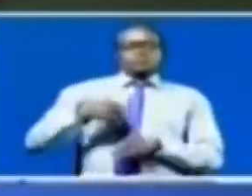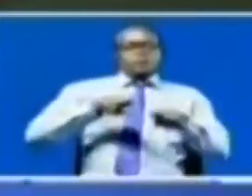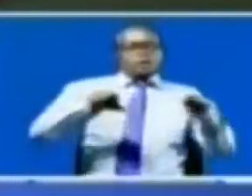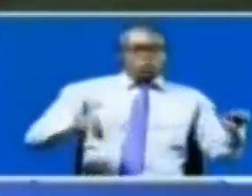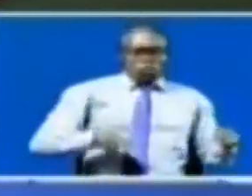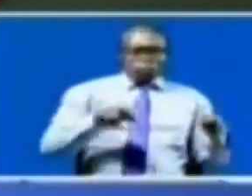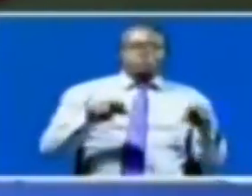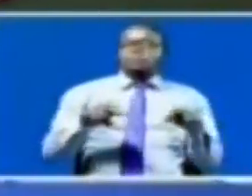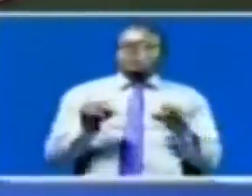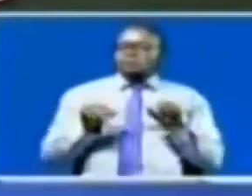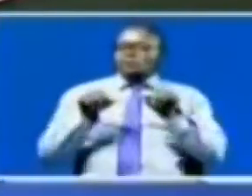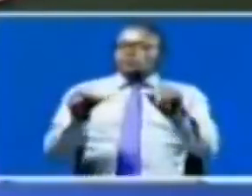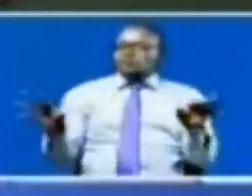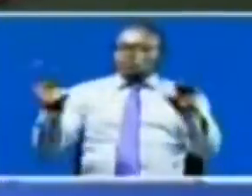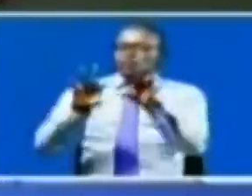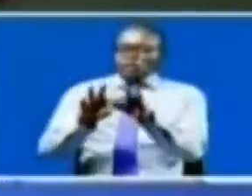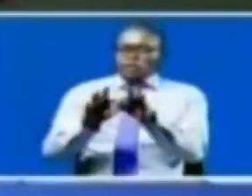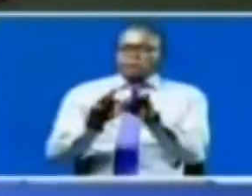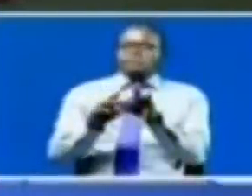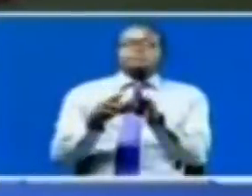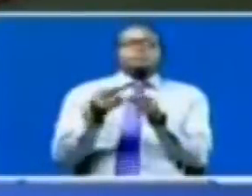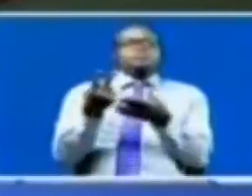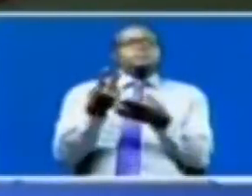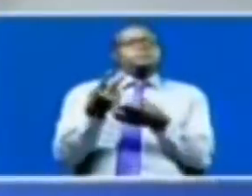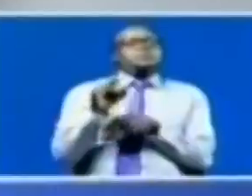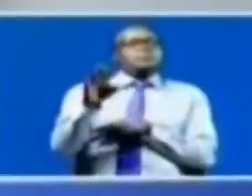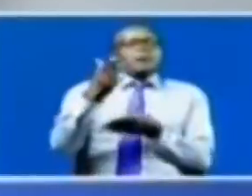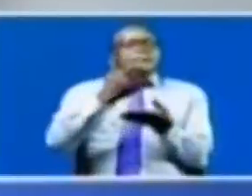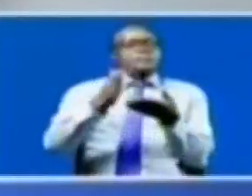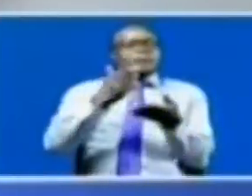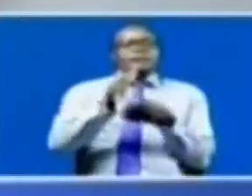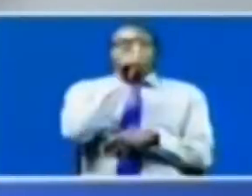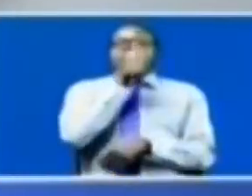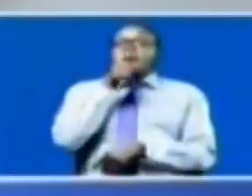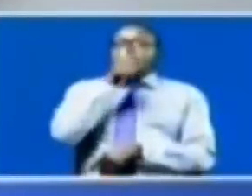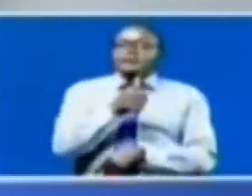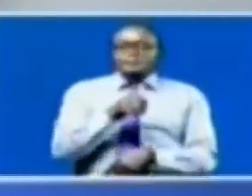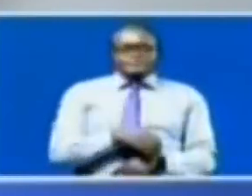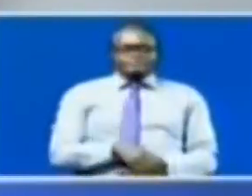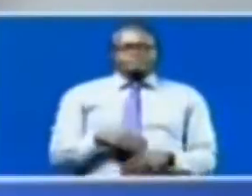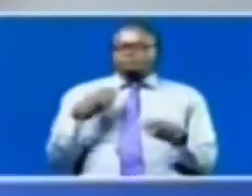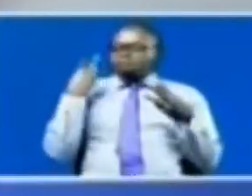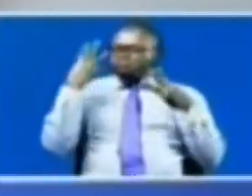wanajaribu kukiunganisha kile kifaa sehemu yake ya siri. Kisa hicho kimetia